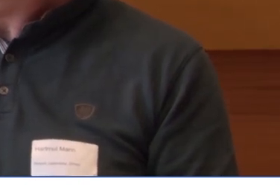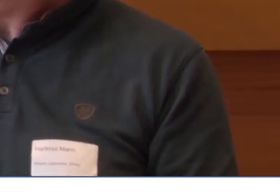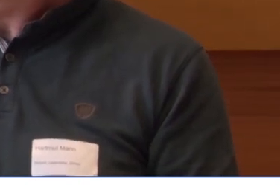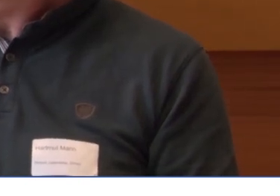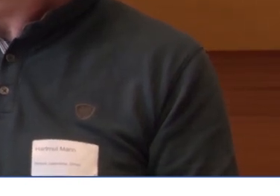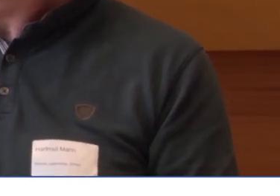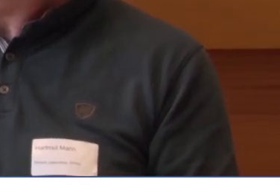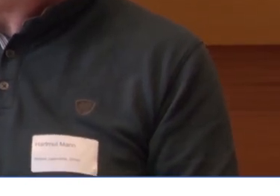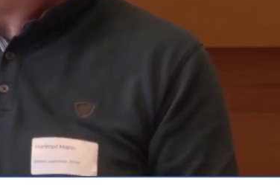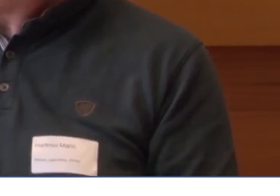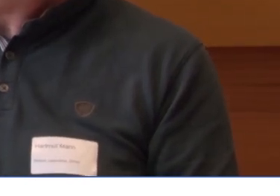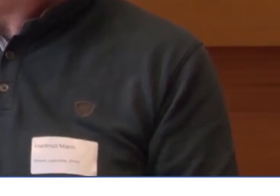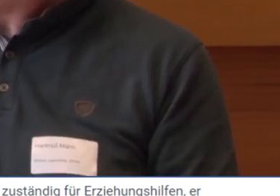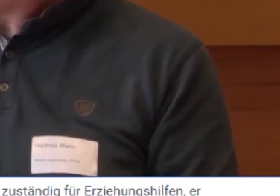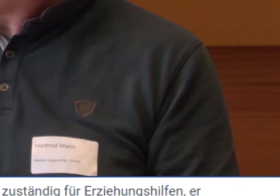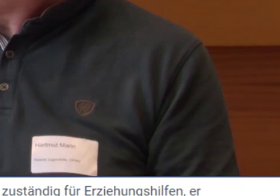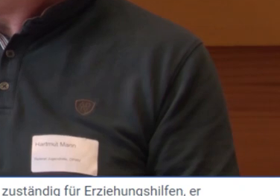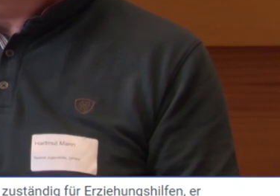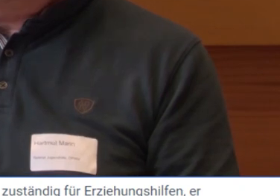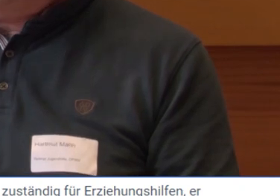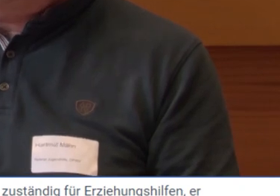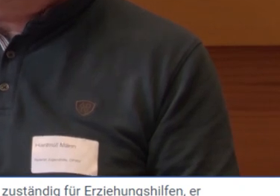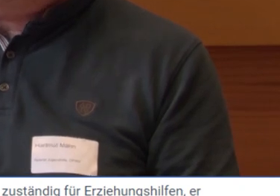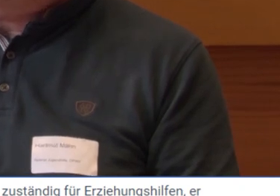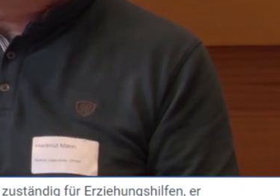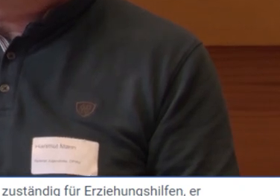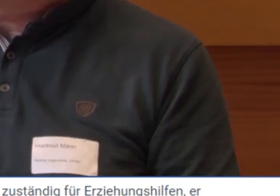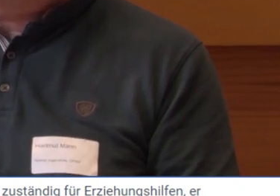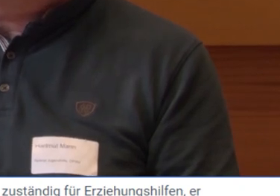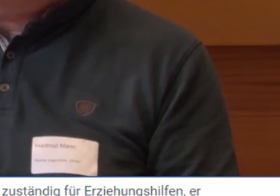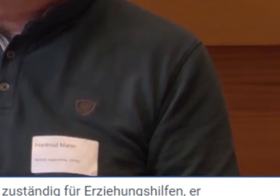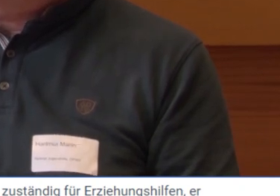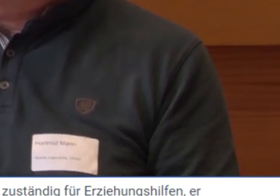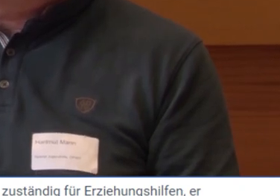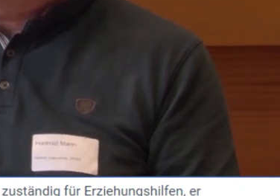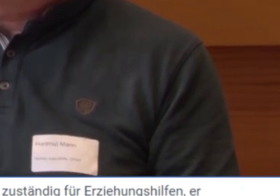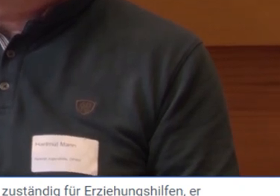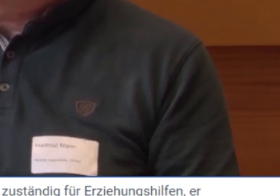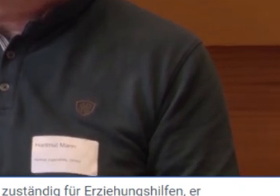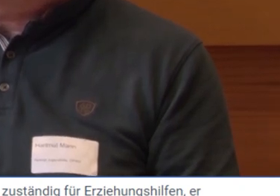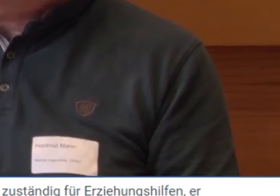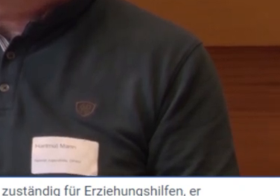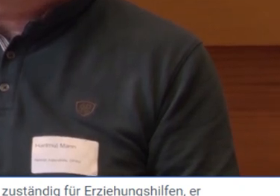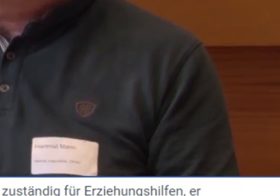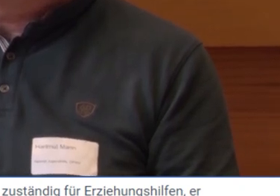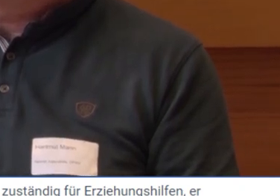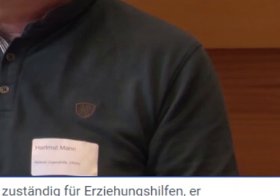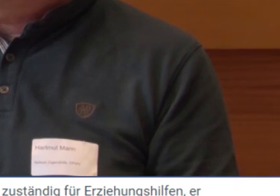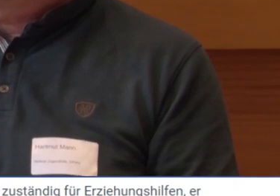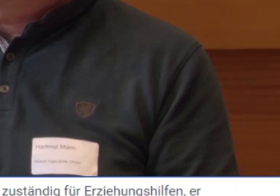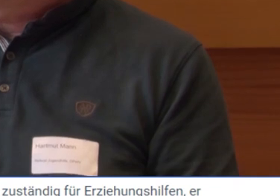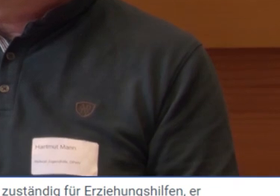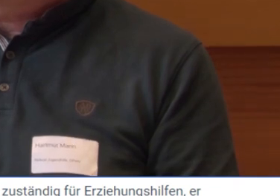Mitglied des landesjugendhilfeausschusses und ist deshalb an der Entwicklung der Handreichung zur begleiteten Elternschaft in Sachsen